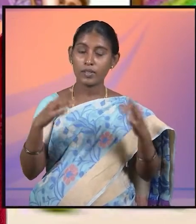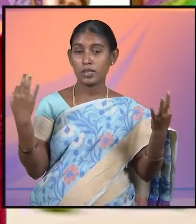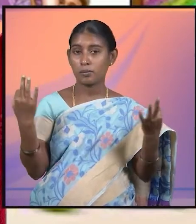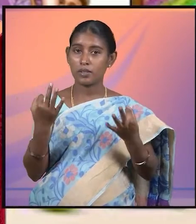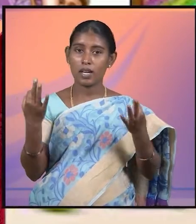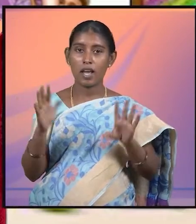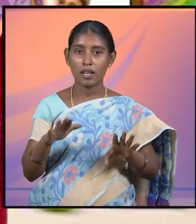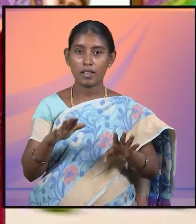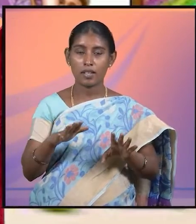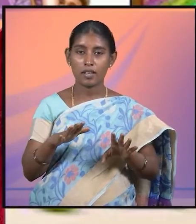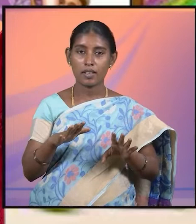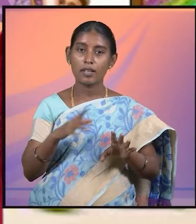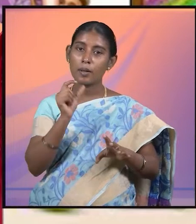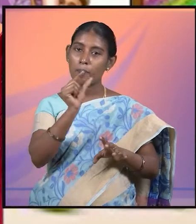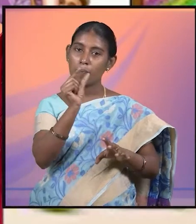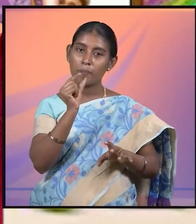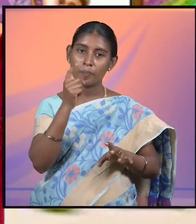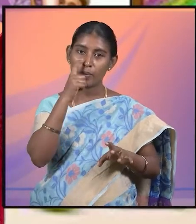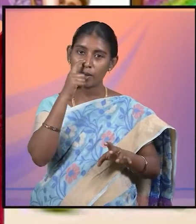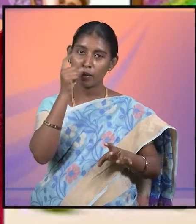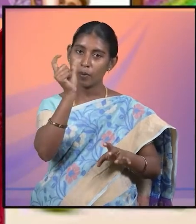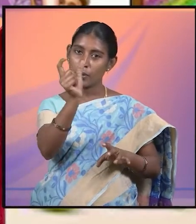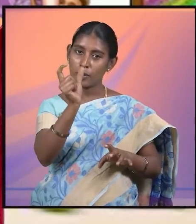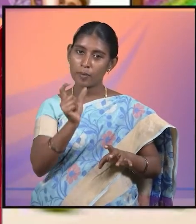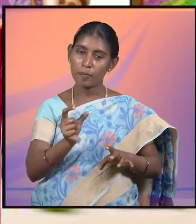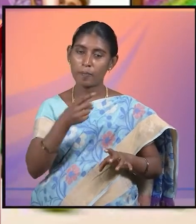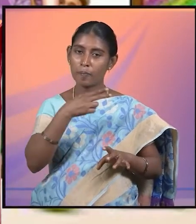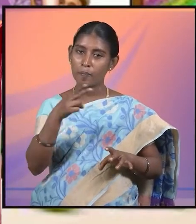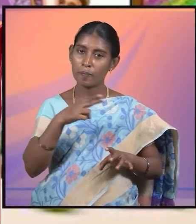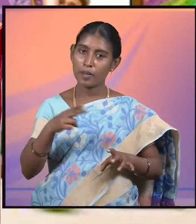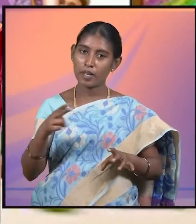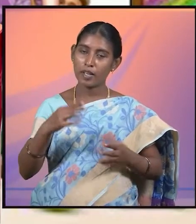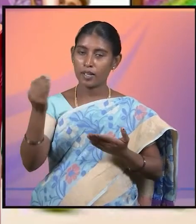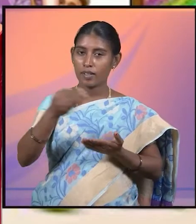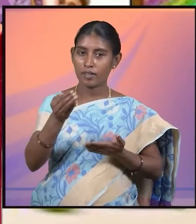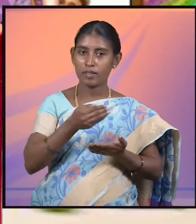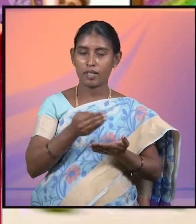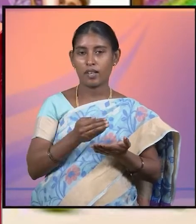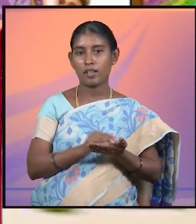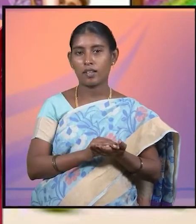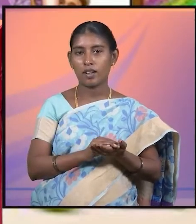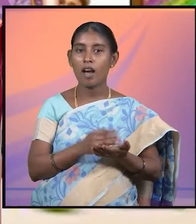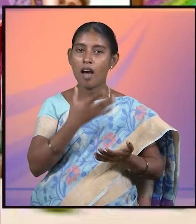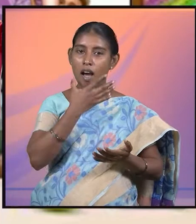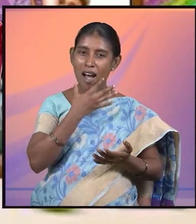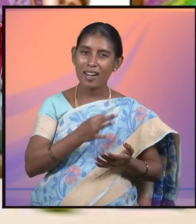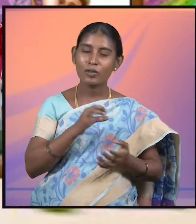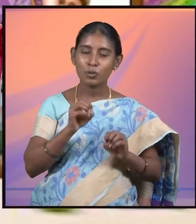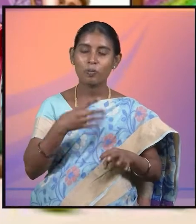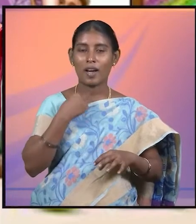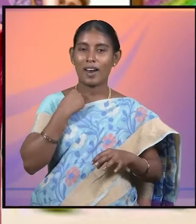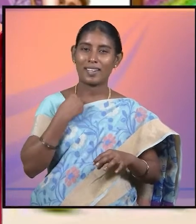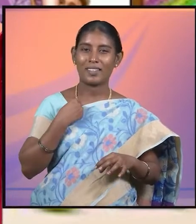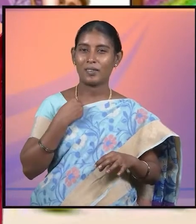பற்றிய விவரங்களை சேகரியுங்கள் மாணவர்களே. அழகுக்காக அணியும் அணிகலன்களை விட கல்வி